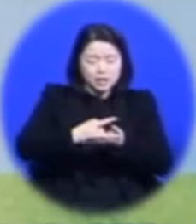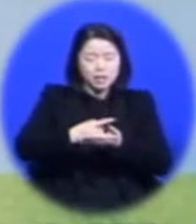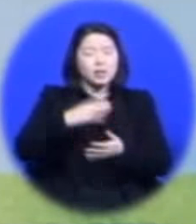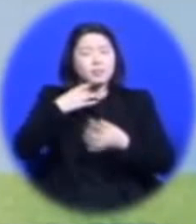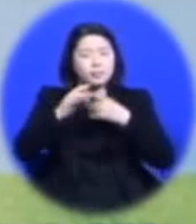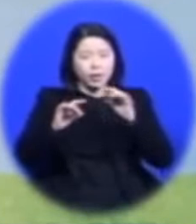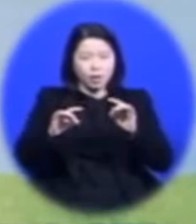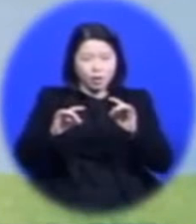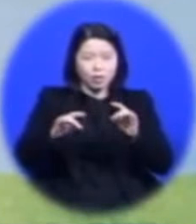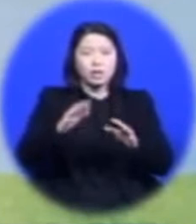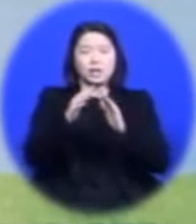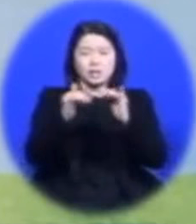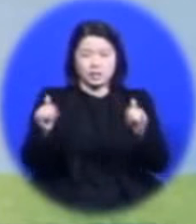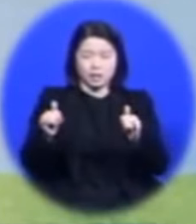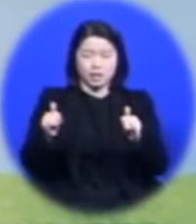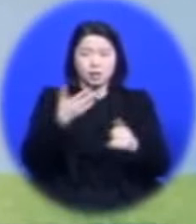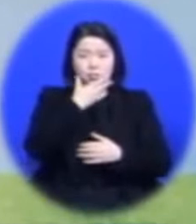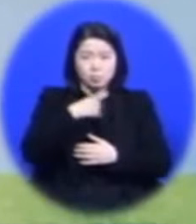자